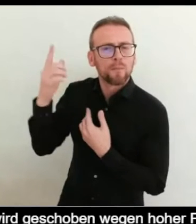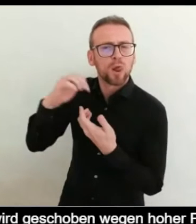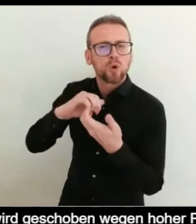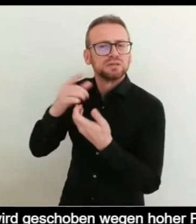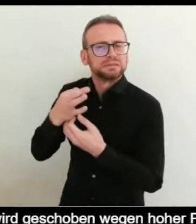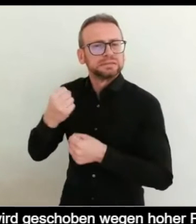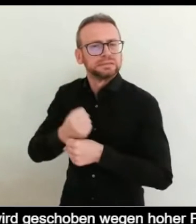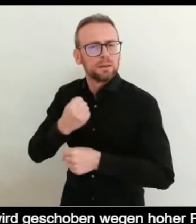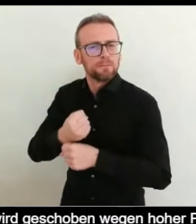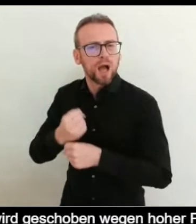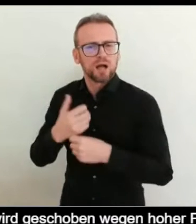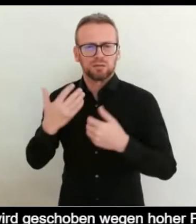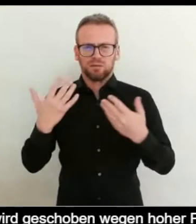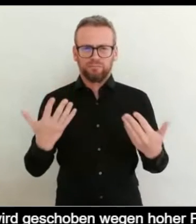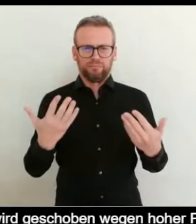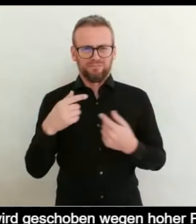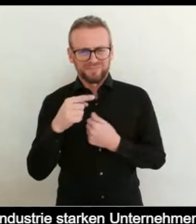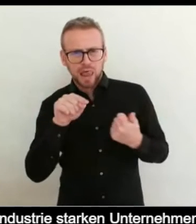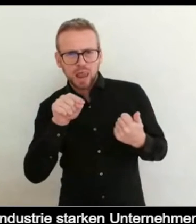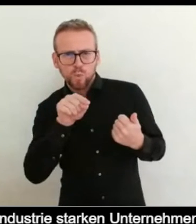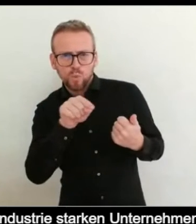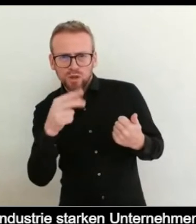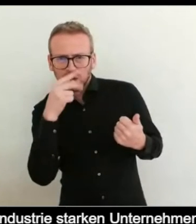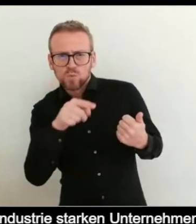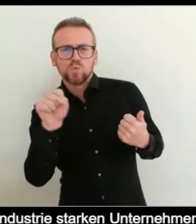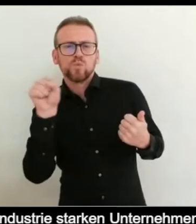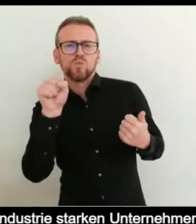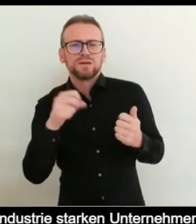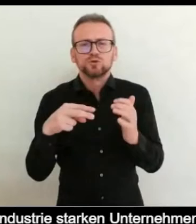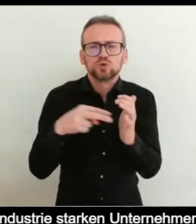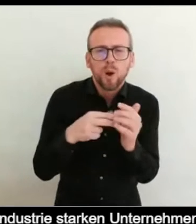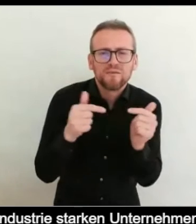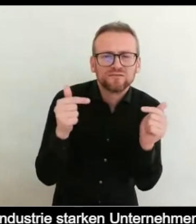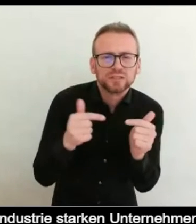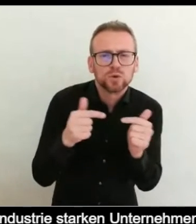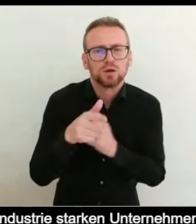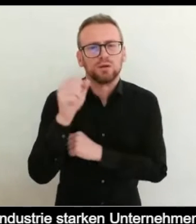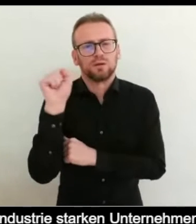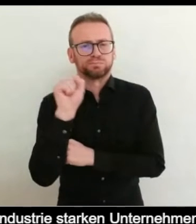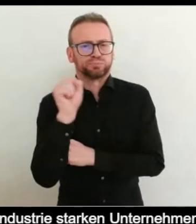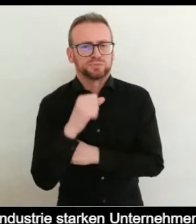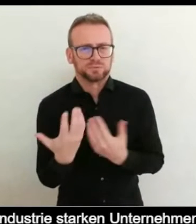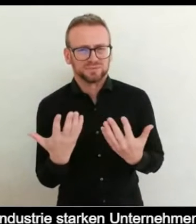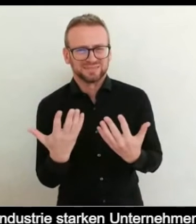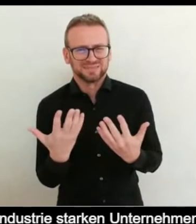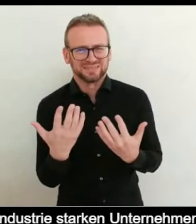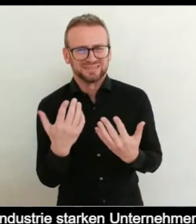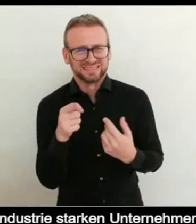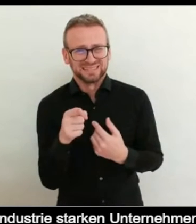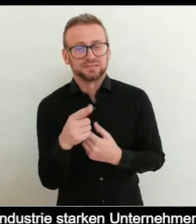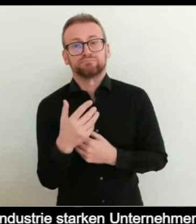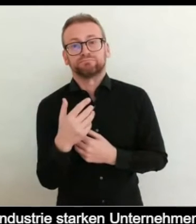Erneuerbaren, bei Windkraft, bei Solar. Wir machen jetzt erstmals in Nordrhein-Westfalen flächenfrei im Wald.